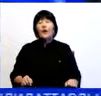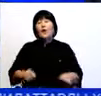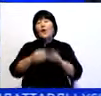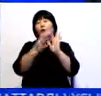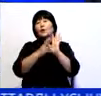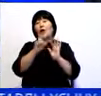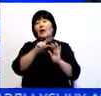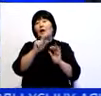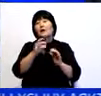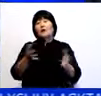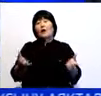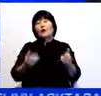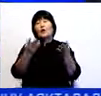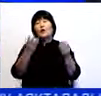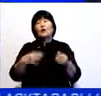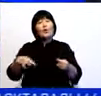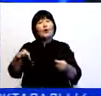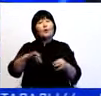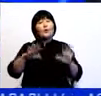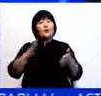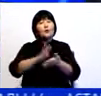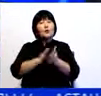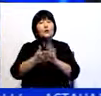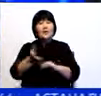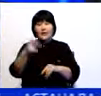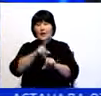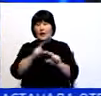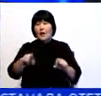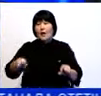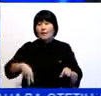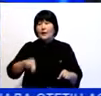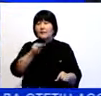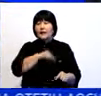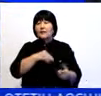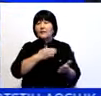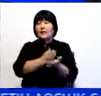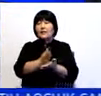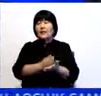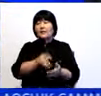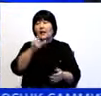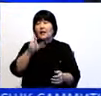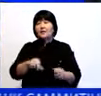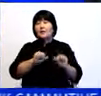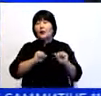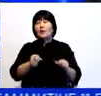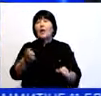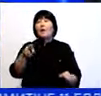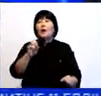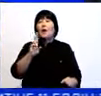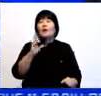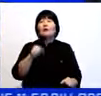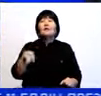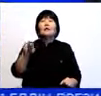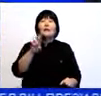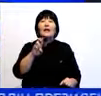19-ші қазан құтқарушылар күні қарсаңында облыстық төтенше жағдайлар департаментінің бастығы қызметін атқарған азаматтық қорғау полковнигі Бағдат